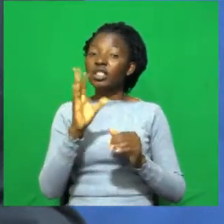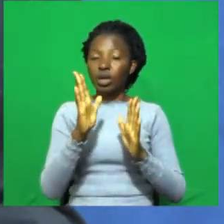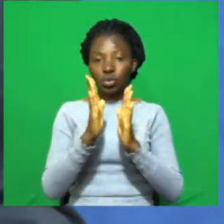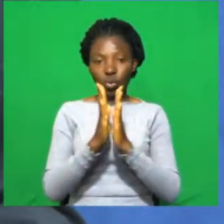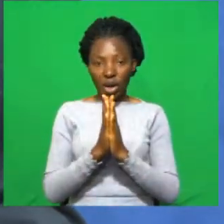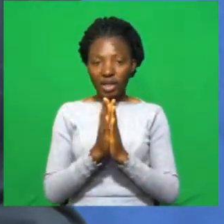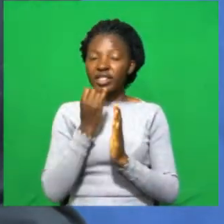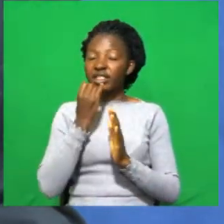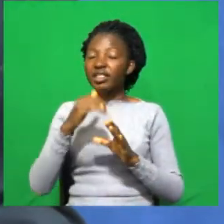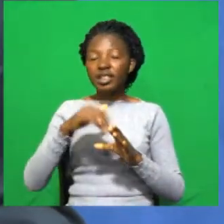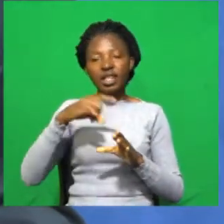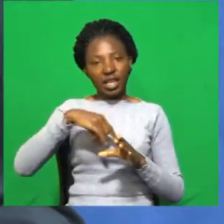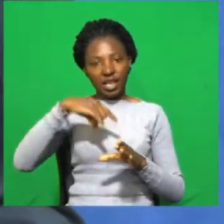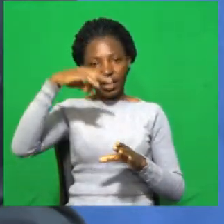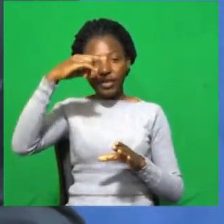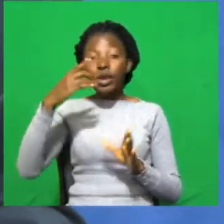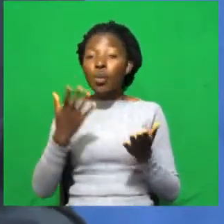kudenga. Kwakatorwa plan.